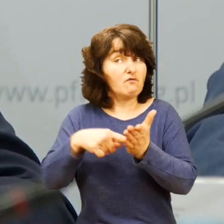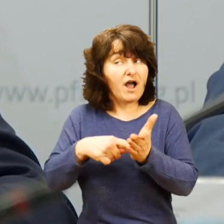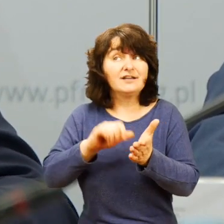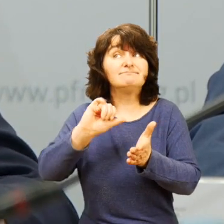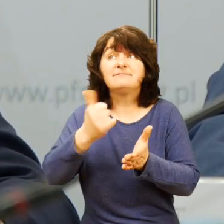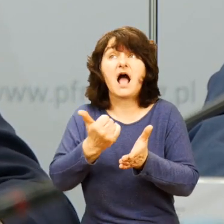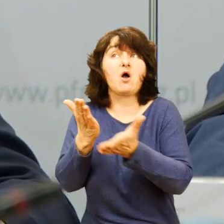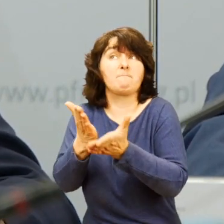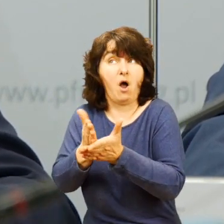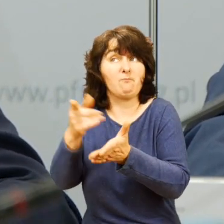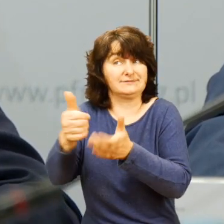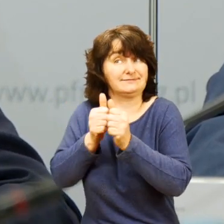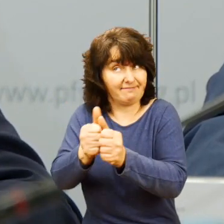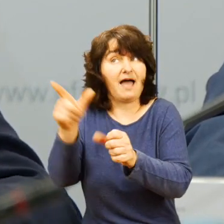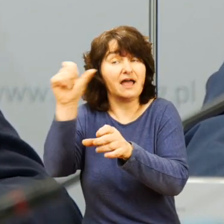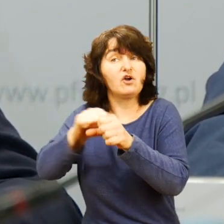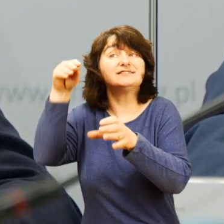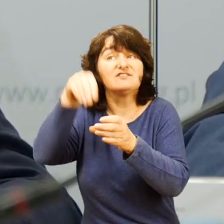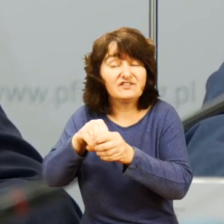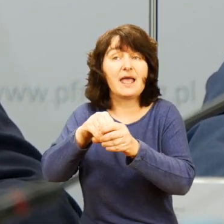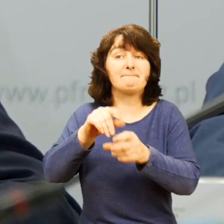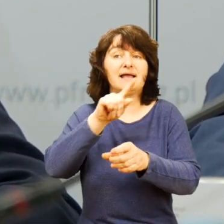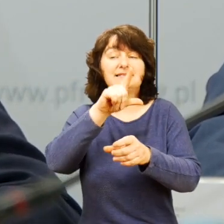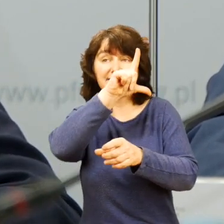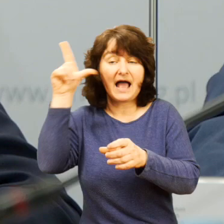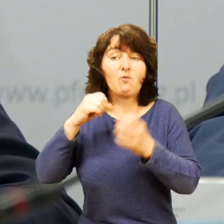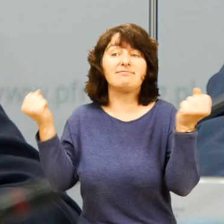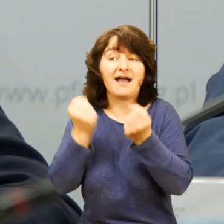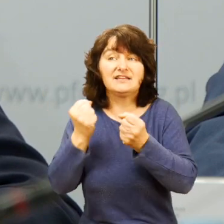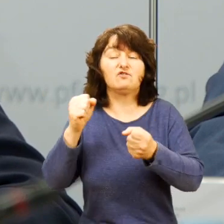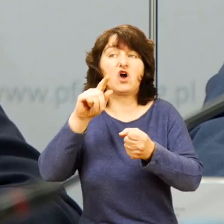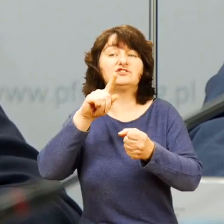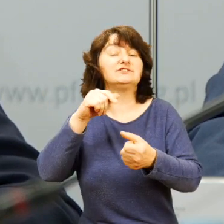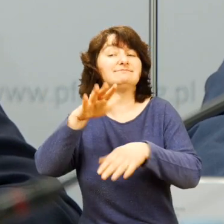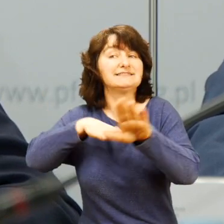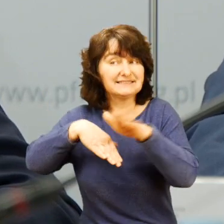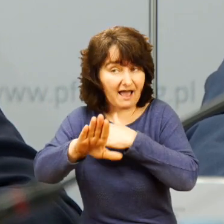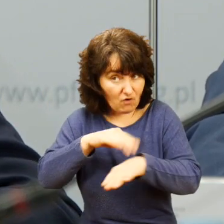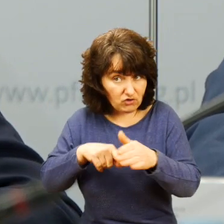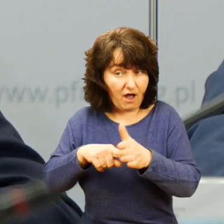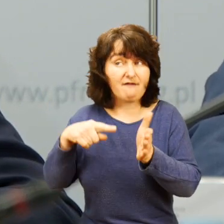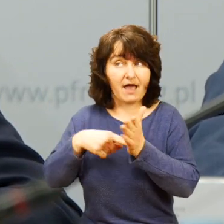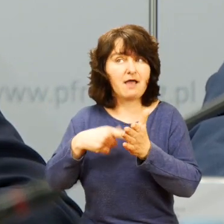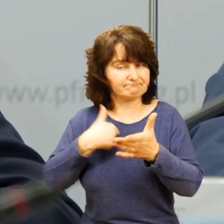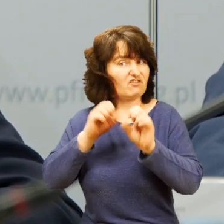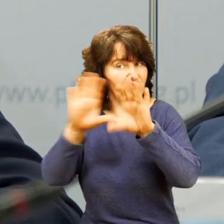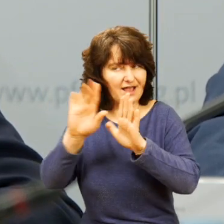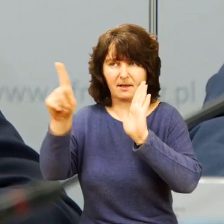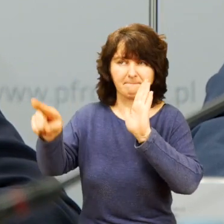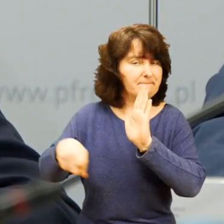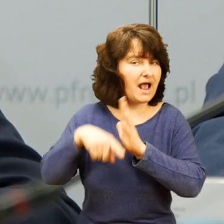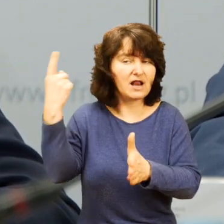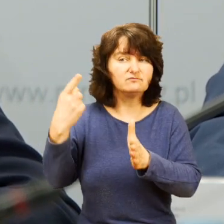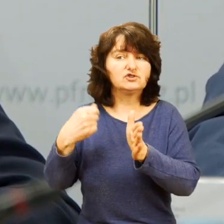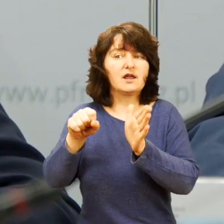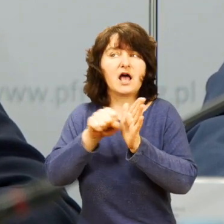Jednym z takich zadań są zakłady aktywności zawodowej i tu chcę zwrócić uwagę, że po raz pierwszy